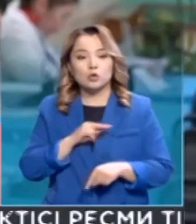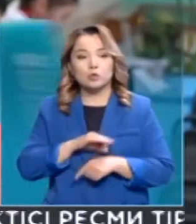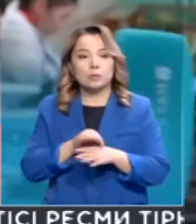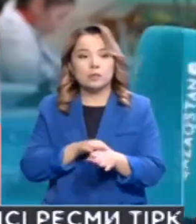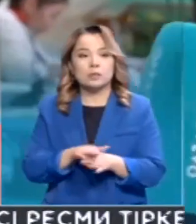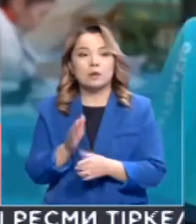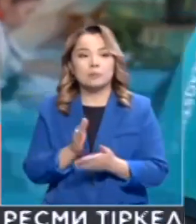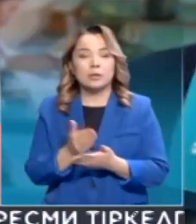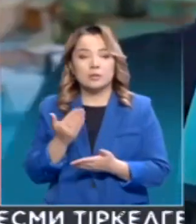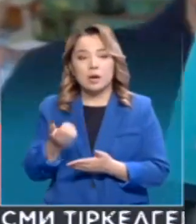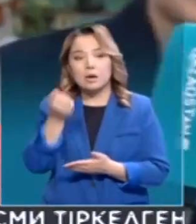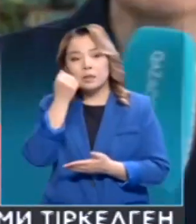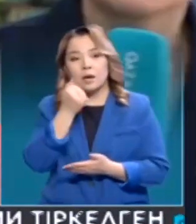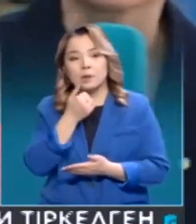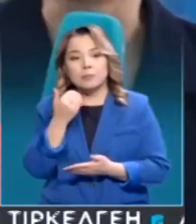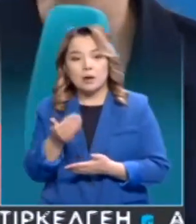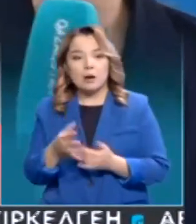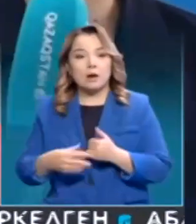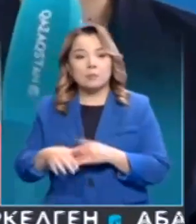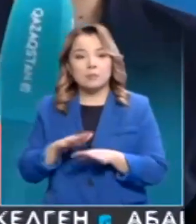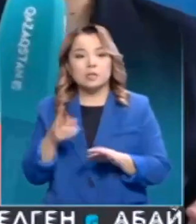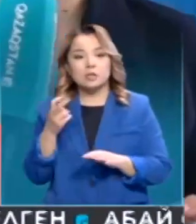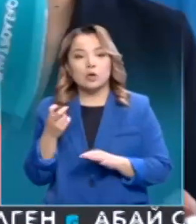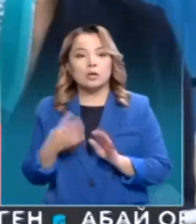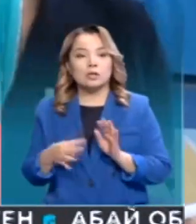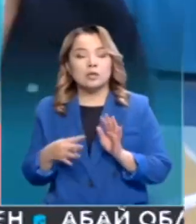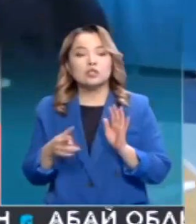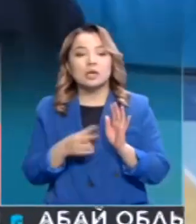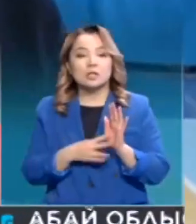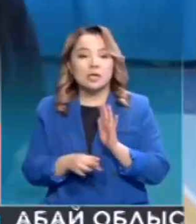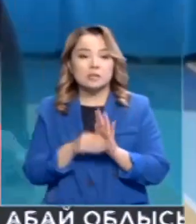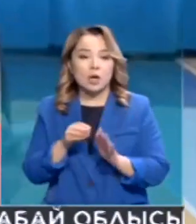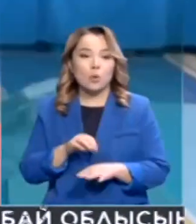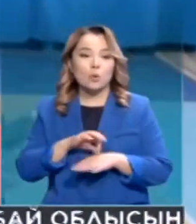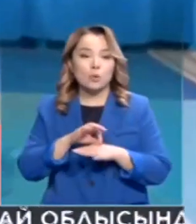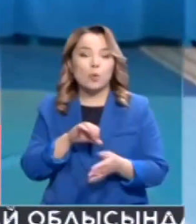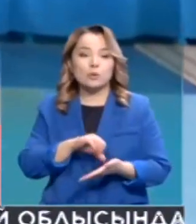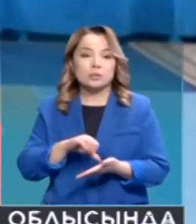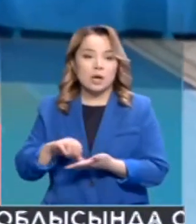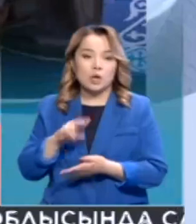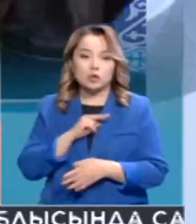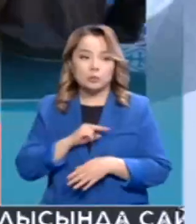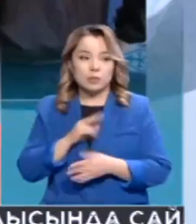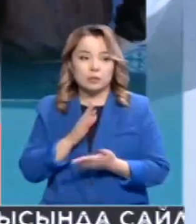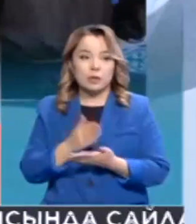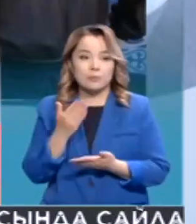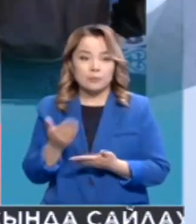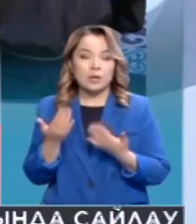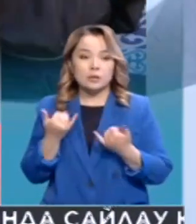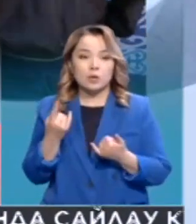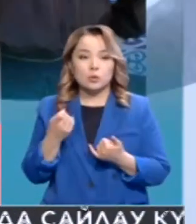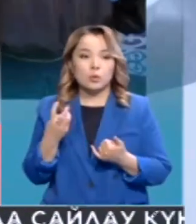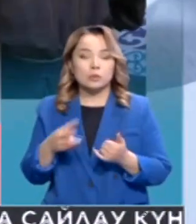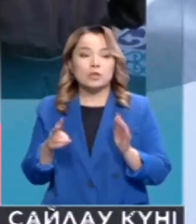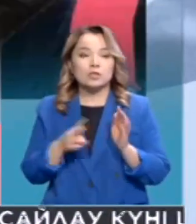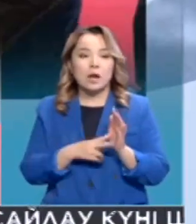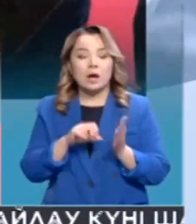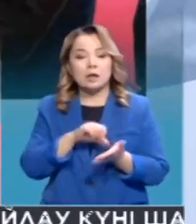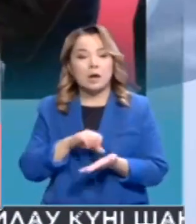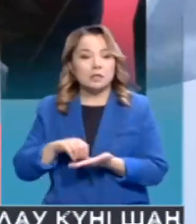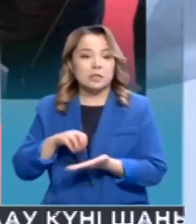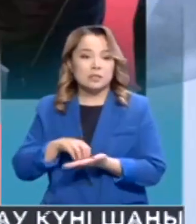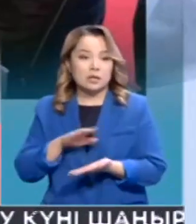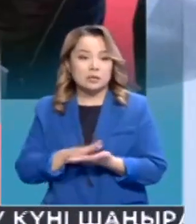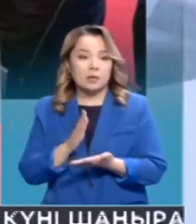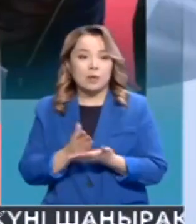отыр. Рахмет. Аймақта 247 сайлау учаскесі жұмыс істеп жатыр. 137 кандидат